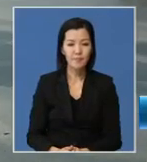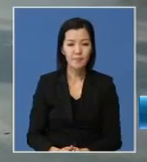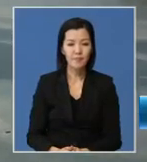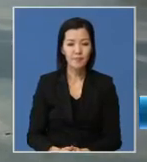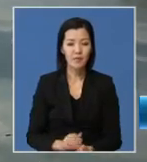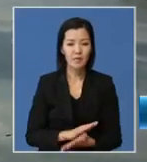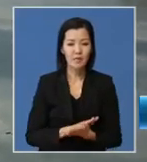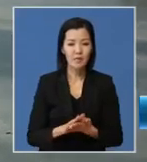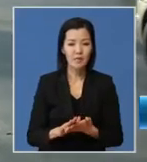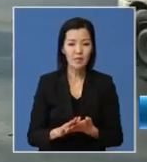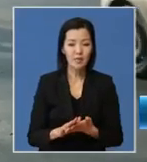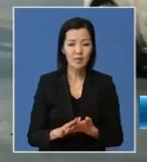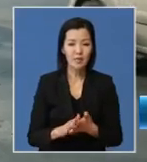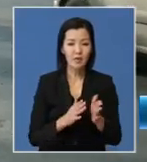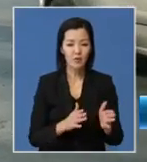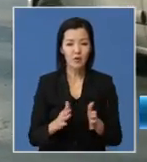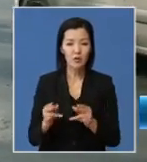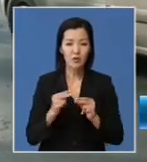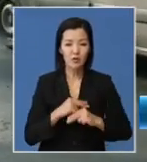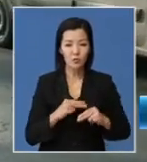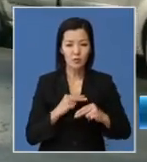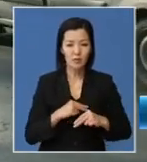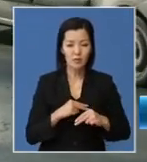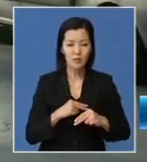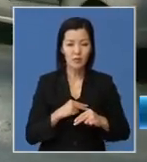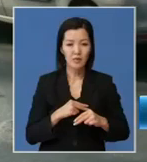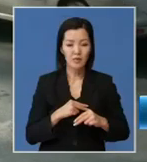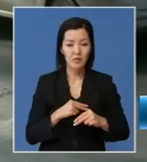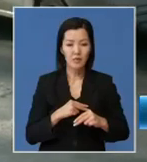таза жұмыс деген, тұрақты жұмыс деген хабарламаңыз бойынша.